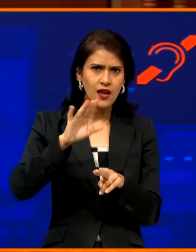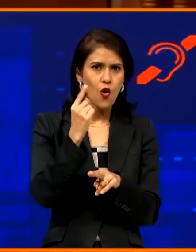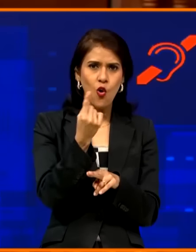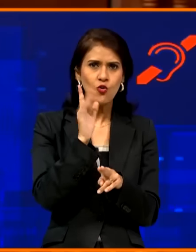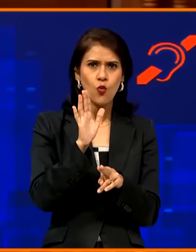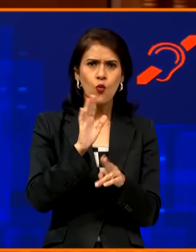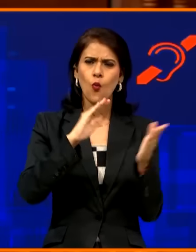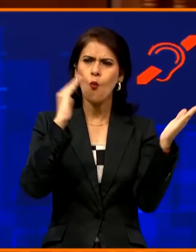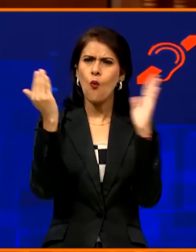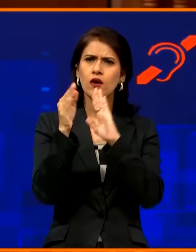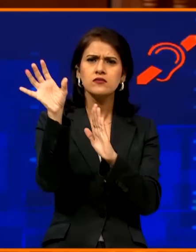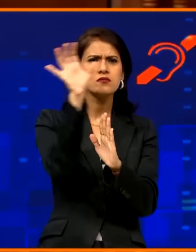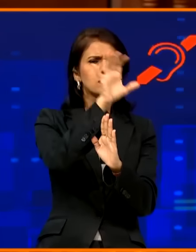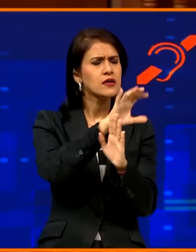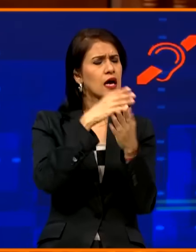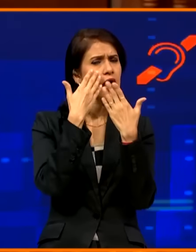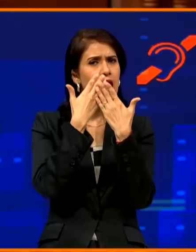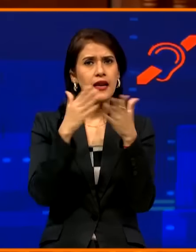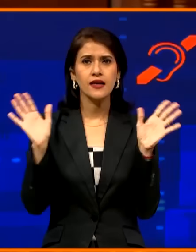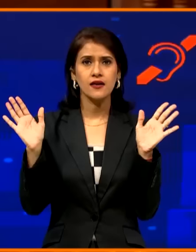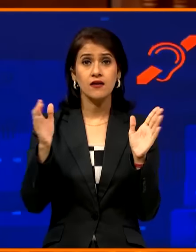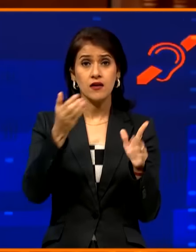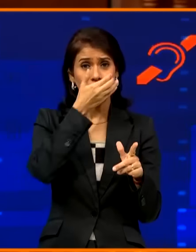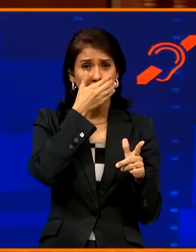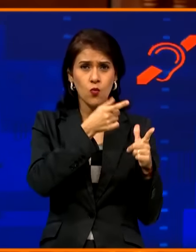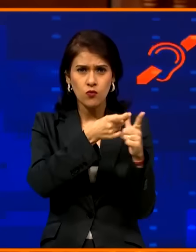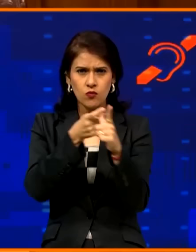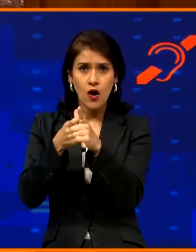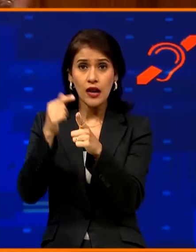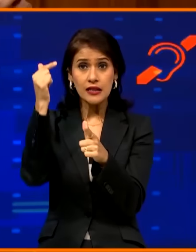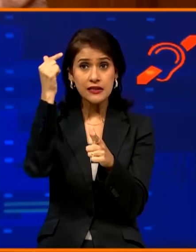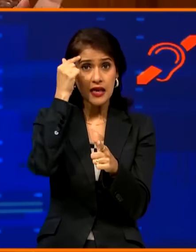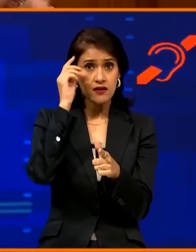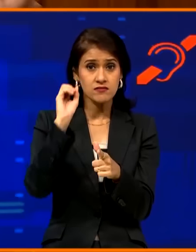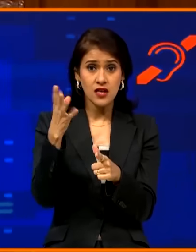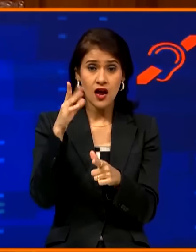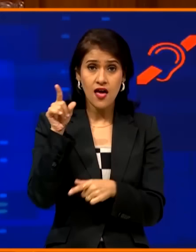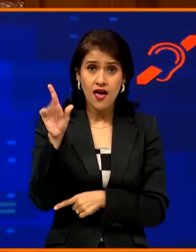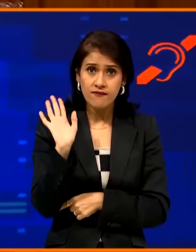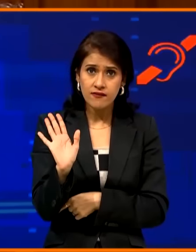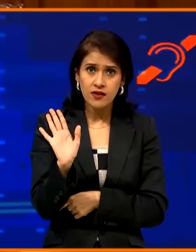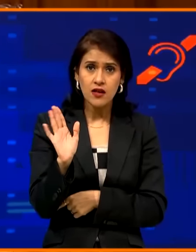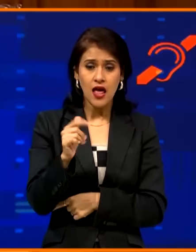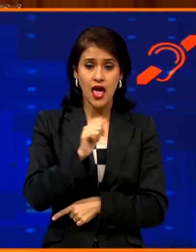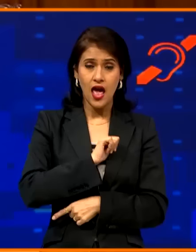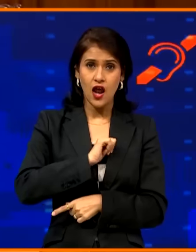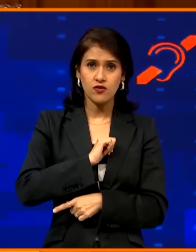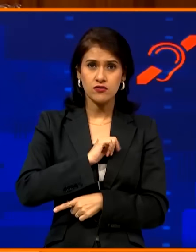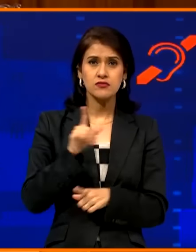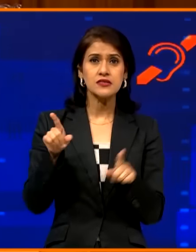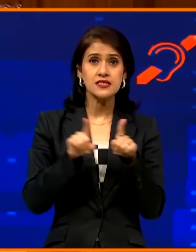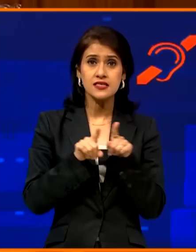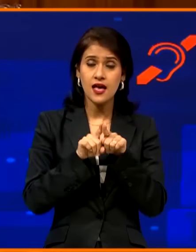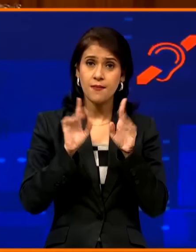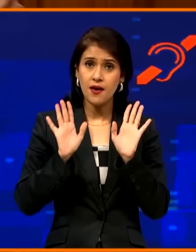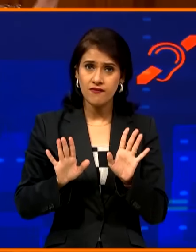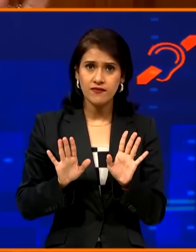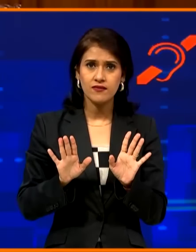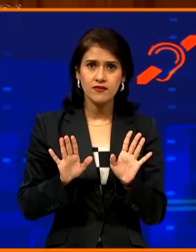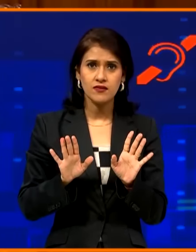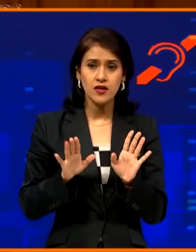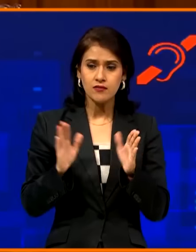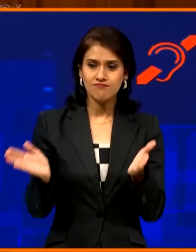मुल्क में आतंकवादी सोच आतंकवादी एटीट्यूड